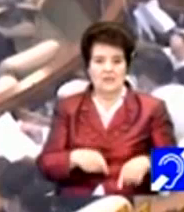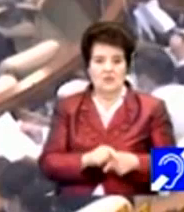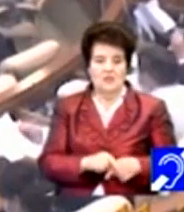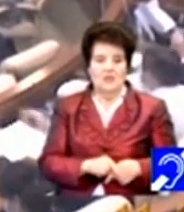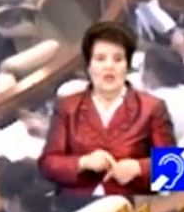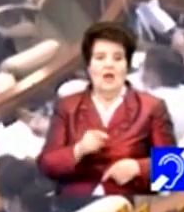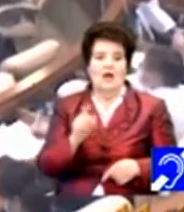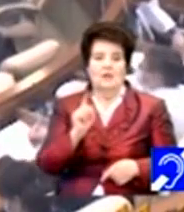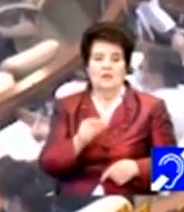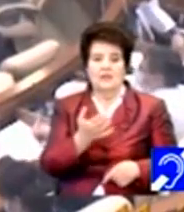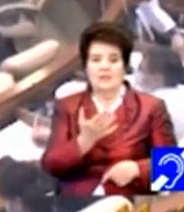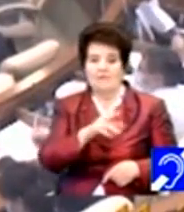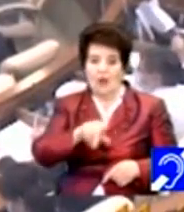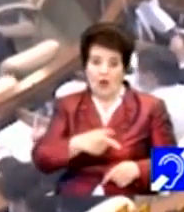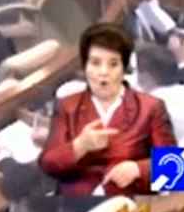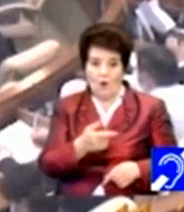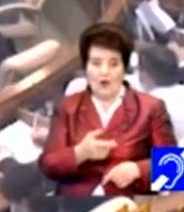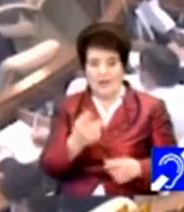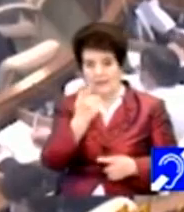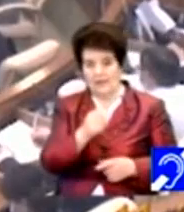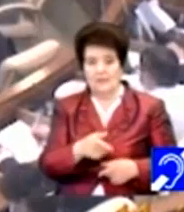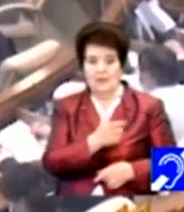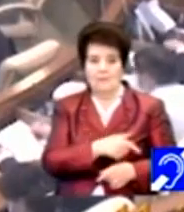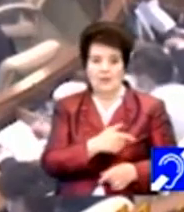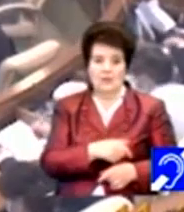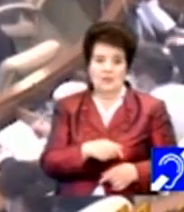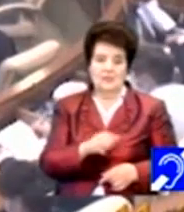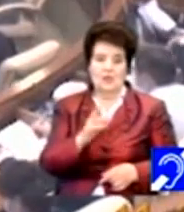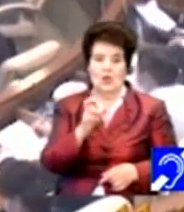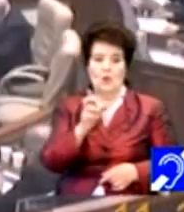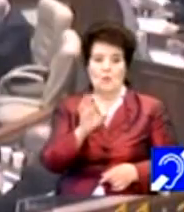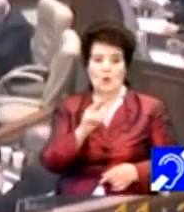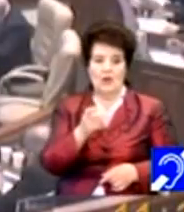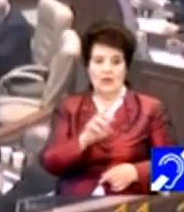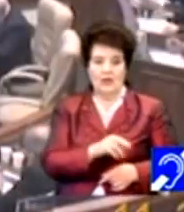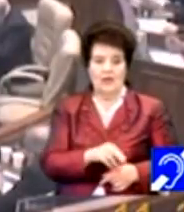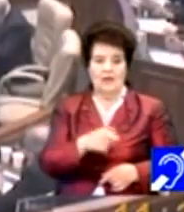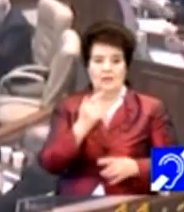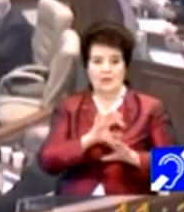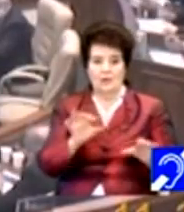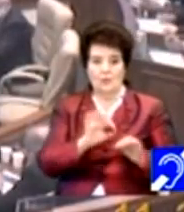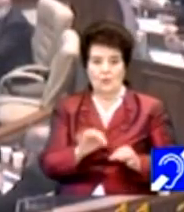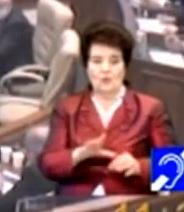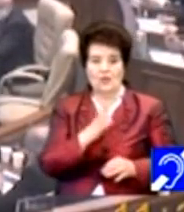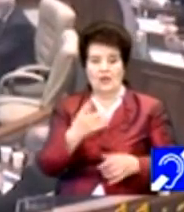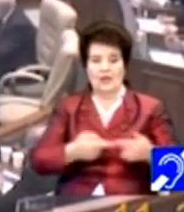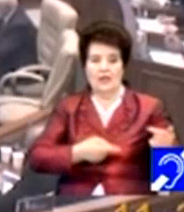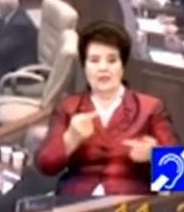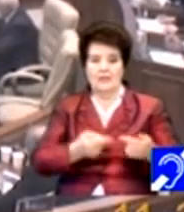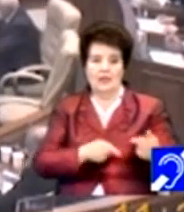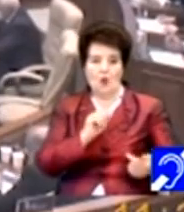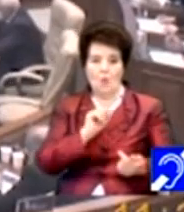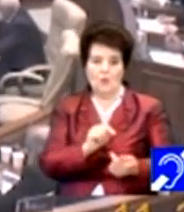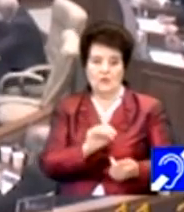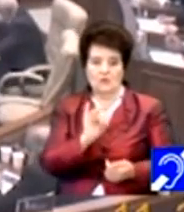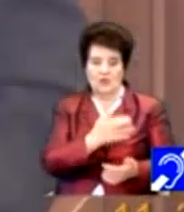subiect, iar la câteva ore de la aceste declarații, deputatul PSRM Vasile Bolea depune amendamentele care au și stârnit critica